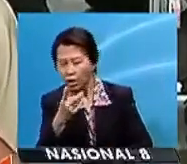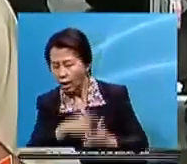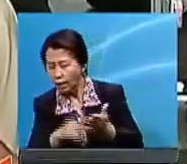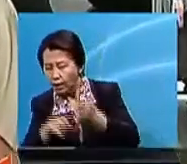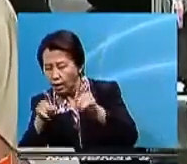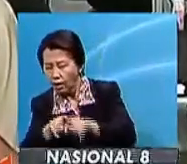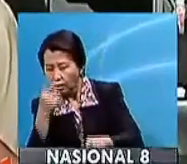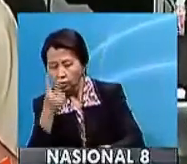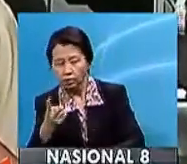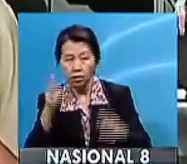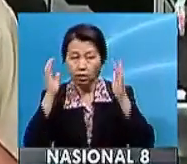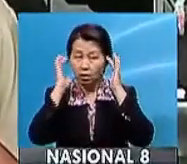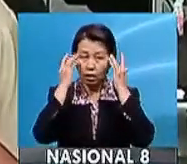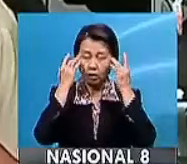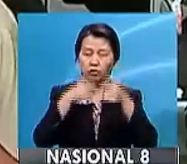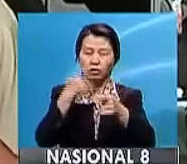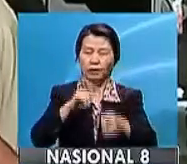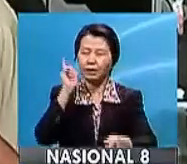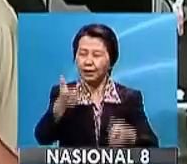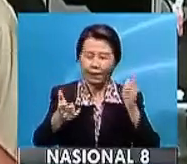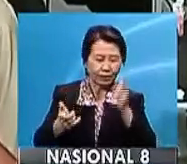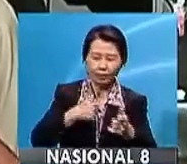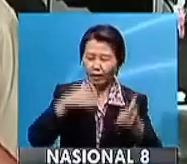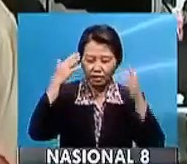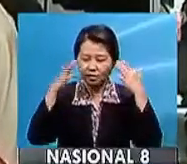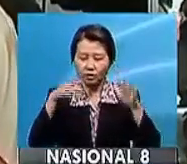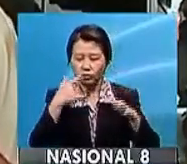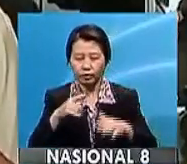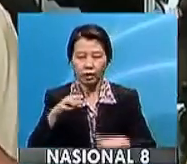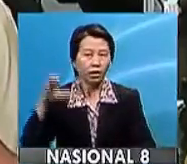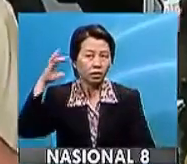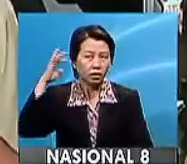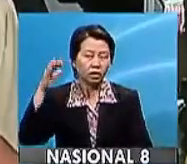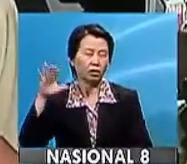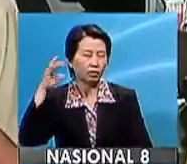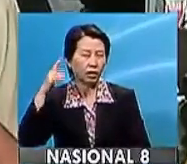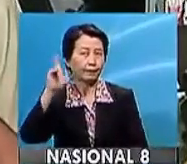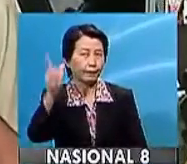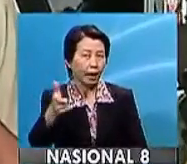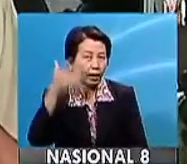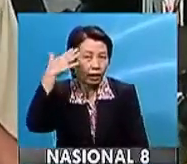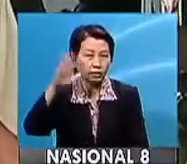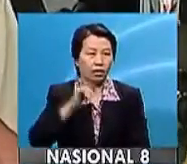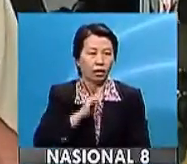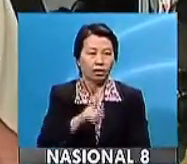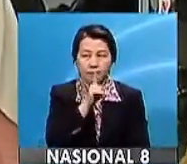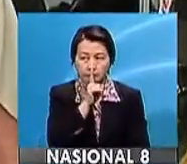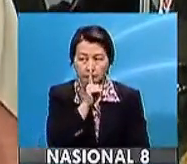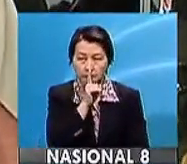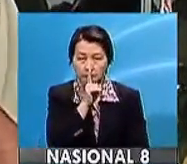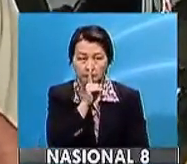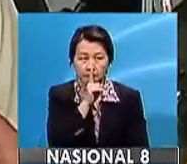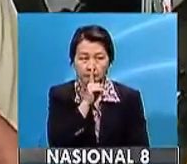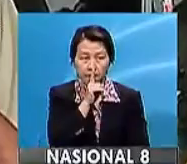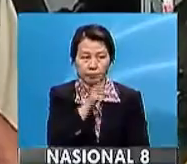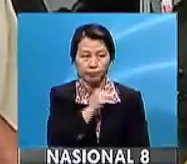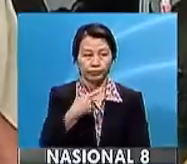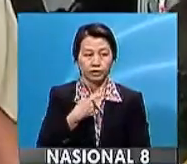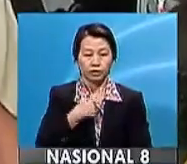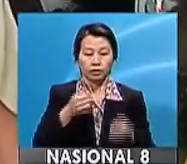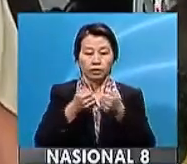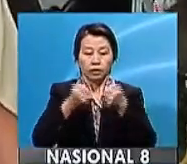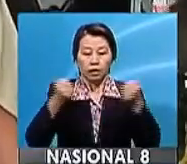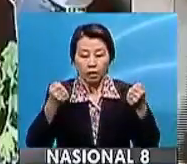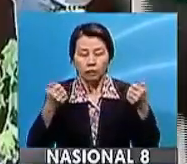jadilah tak tahu siapa tembak Siapa apaah Bunyi macam tembak jadi kita pun diam dalam jadi kita pun